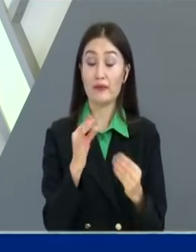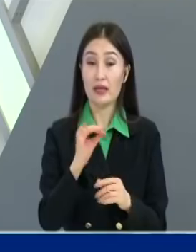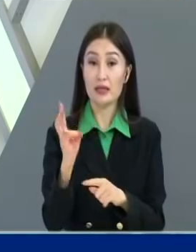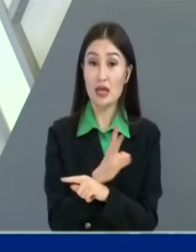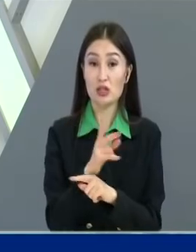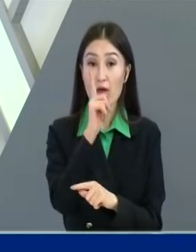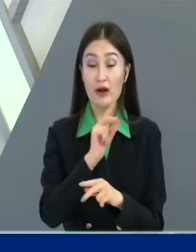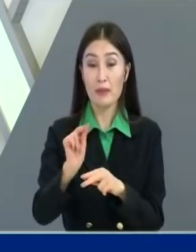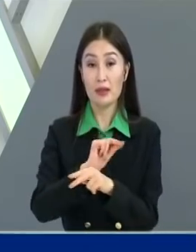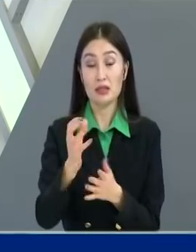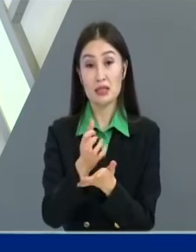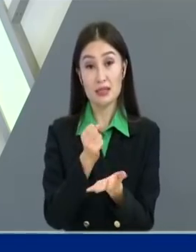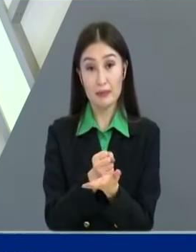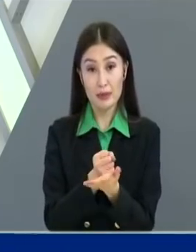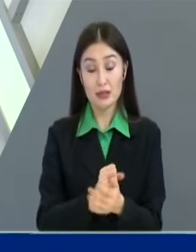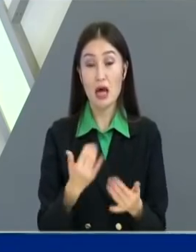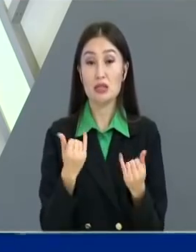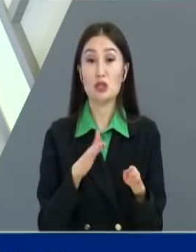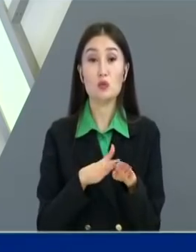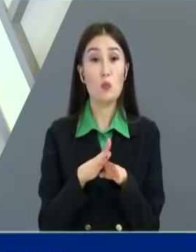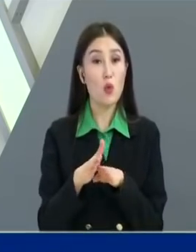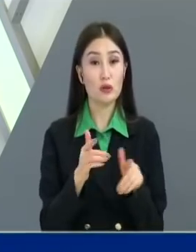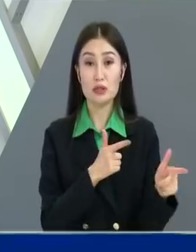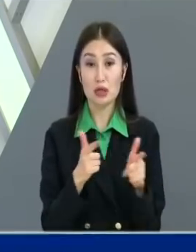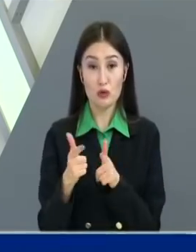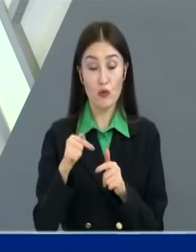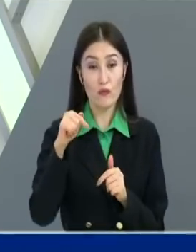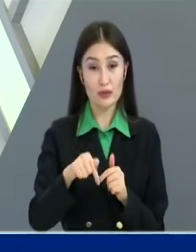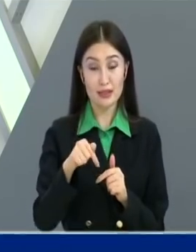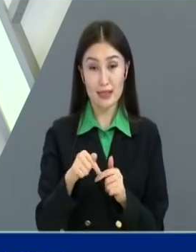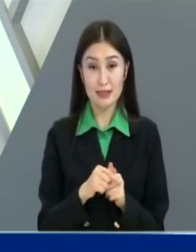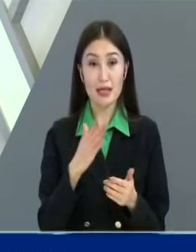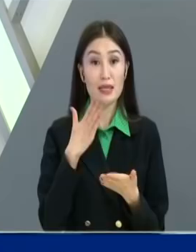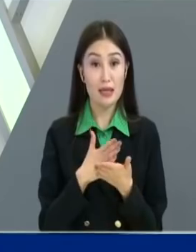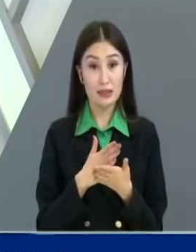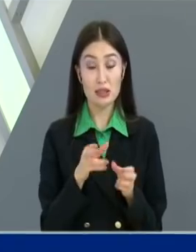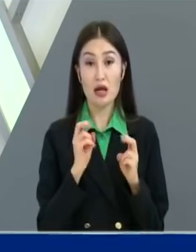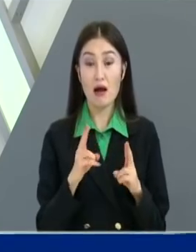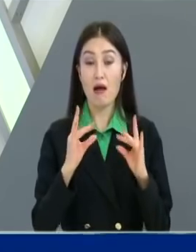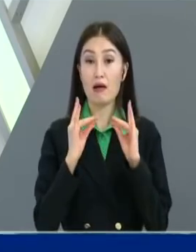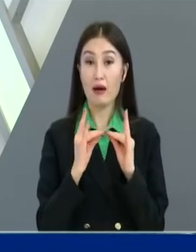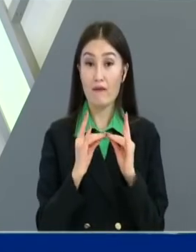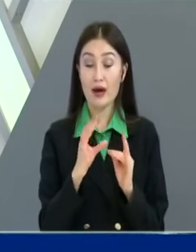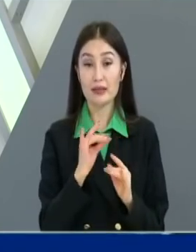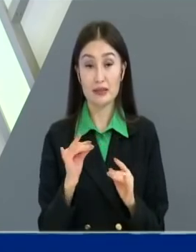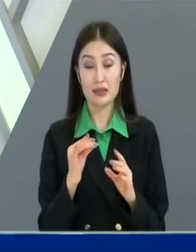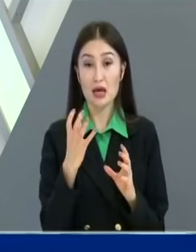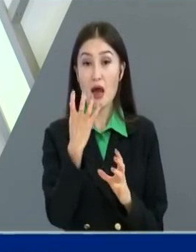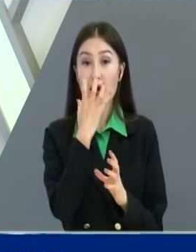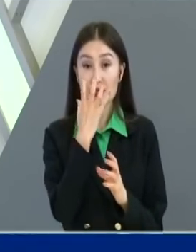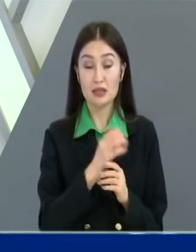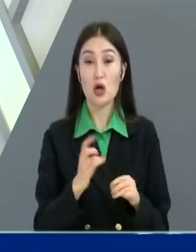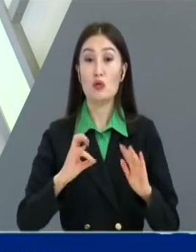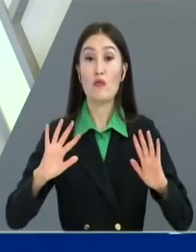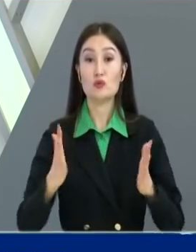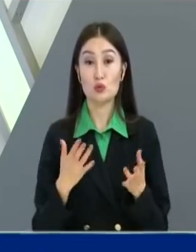были законсервированы. Сейчас они полностью готовы. Здесь имеются в наличии как кровати, так и концентраторы. Но в